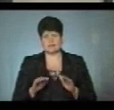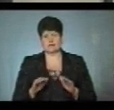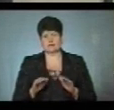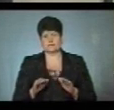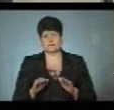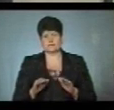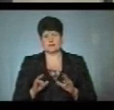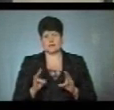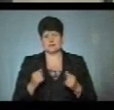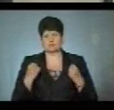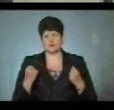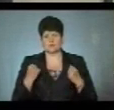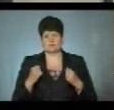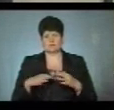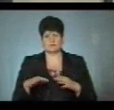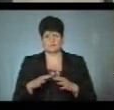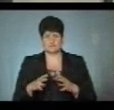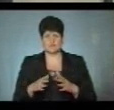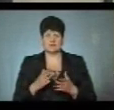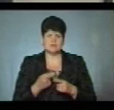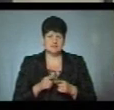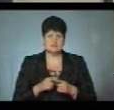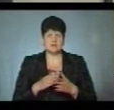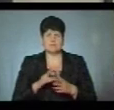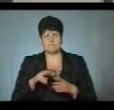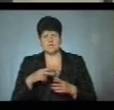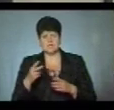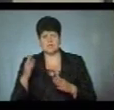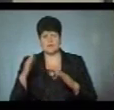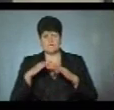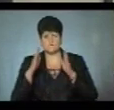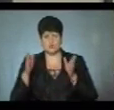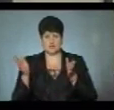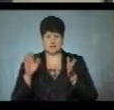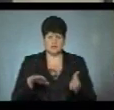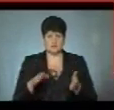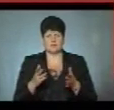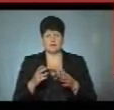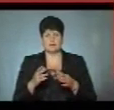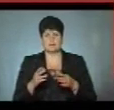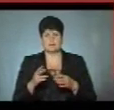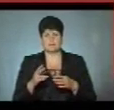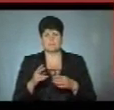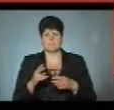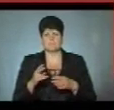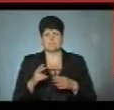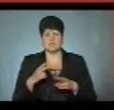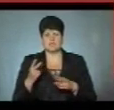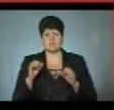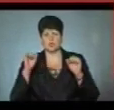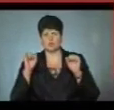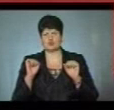травмуються спортивними знарядами. Мається на увазі падіння воріт, падіння тих ж самих